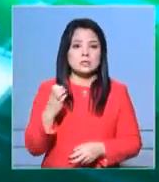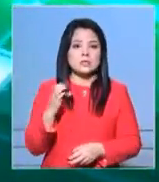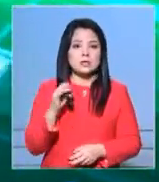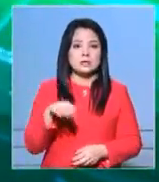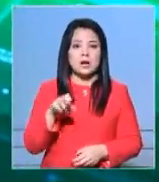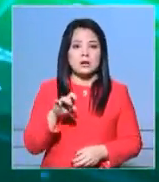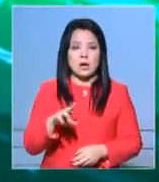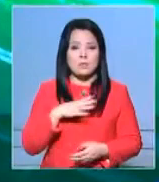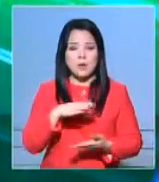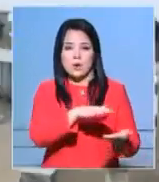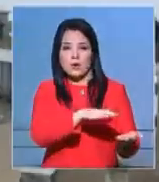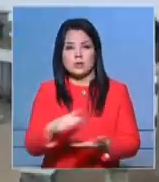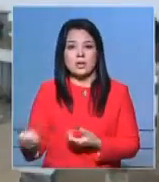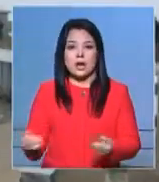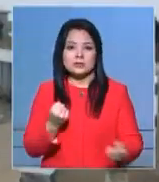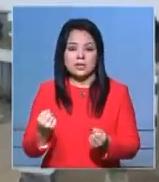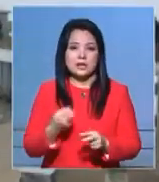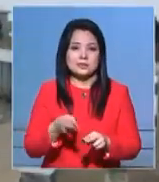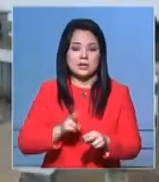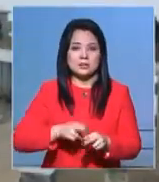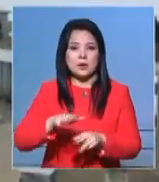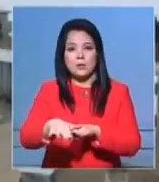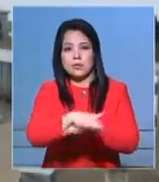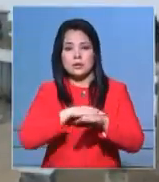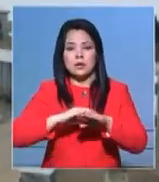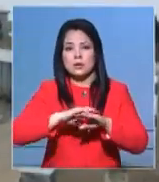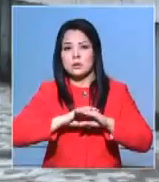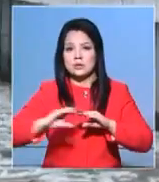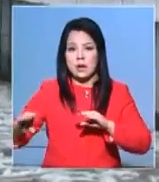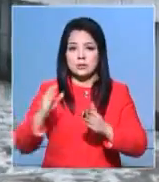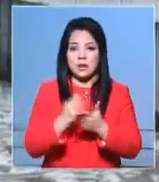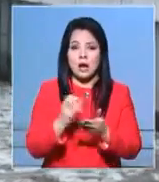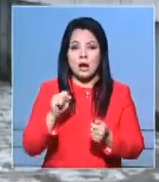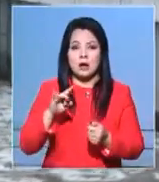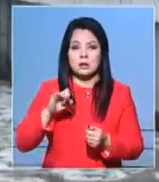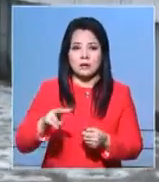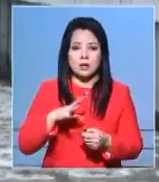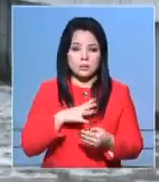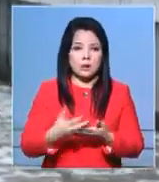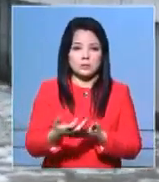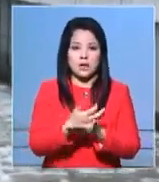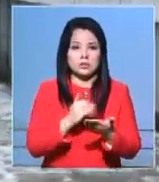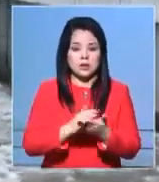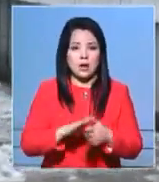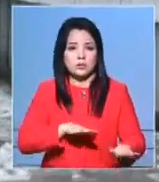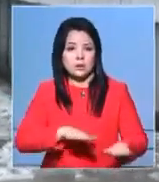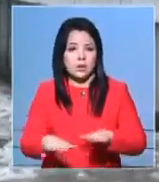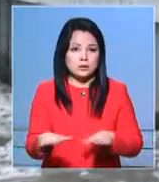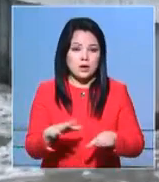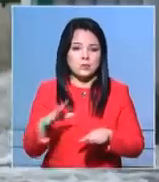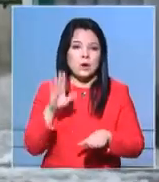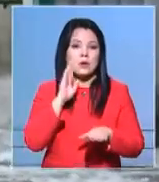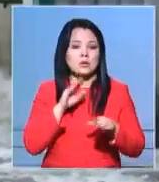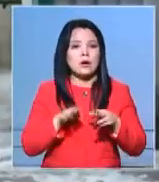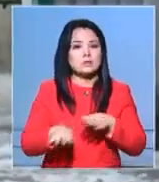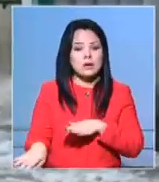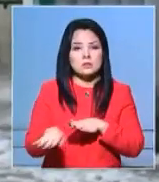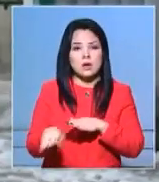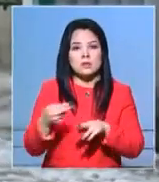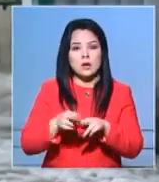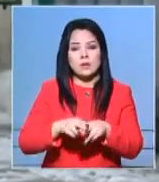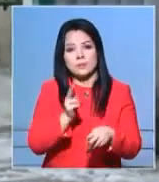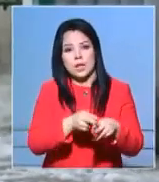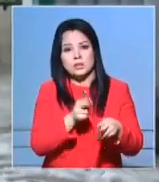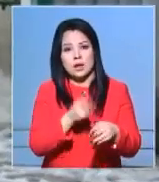беті толық қатпай мұз қатпар пайда болған. Арал ауданындағы гидробекет тұсында жиналған мұз жиынтығы дария суының теңізге өтуіне кедергі